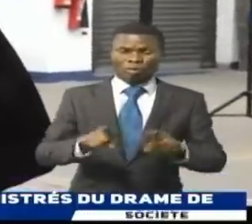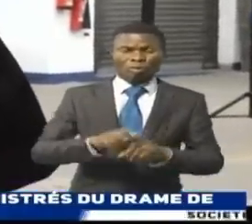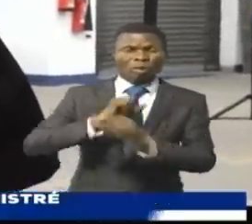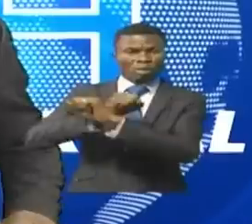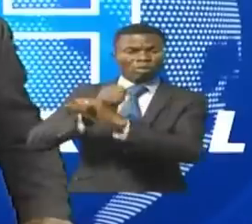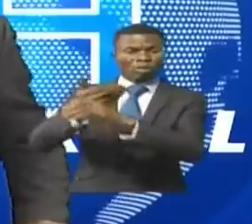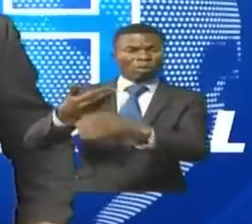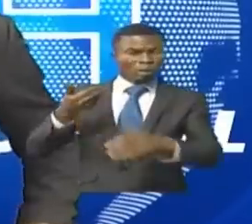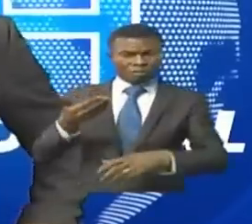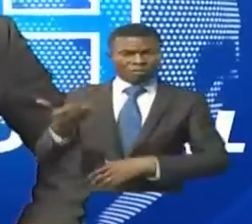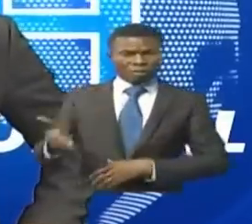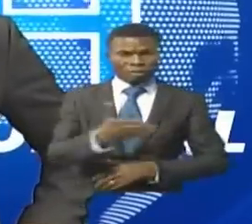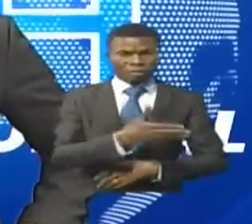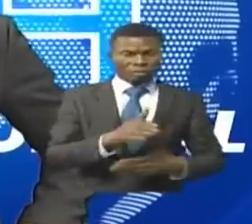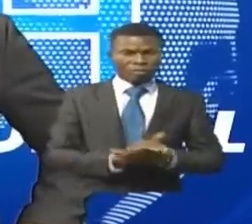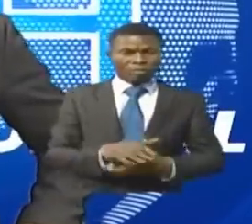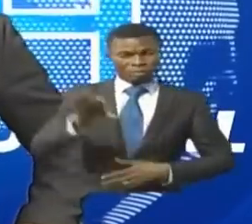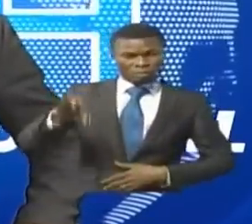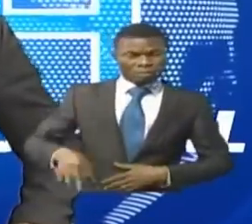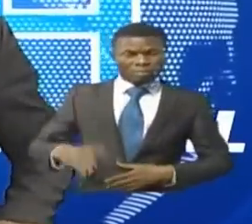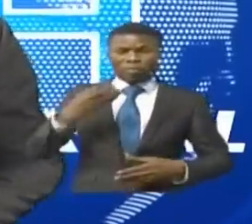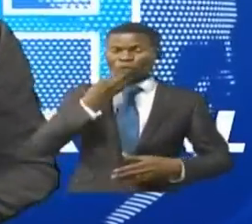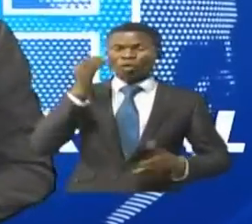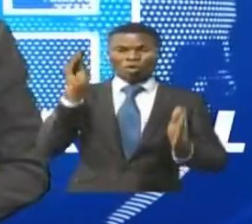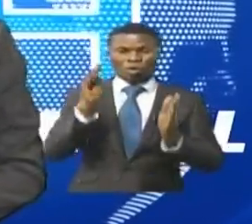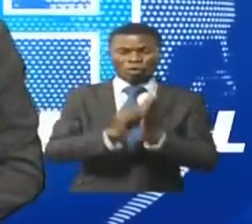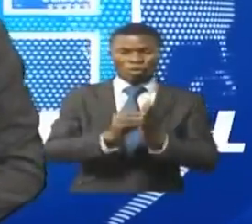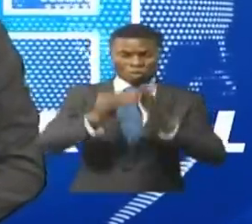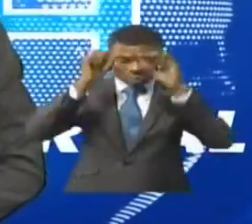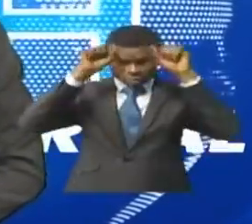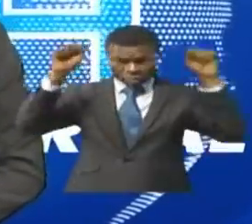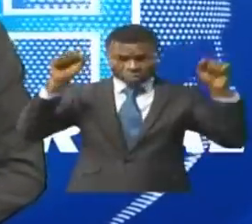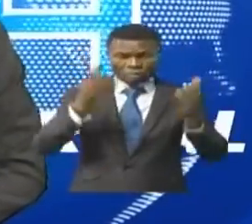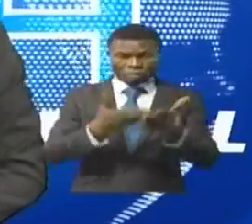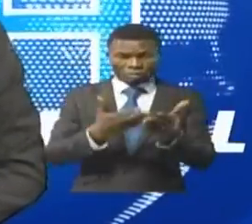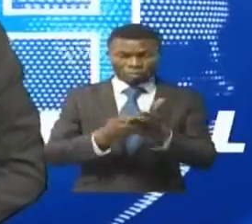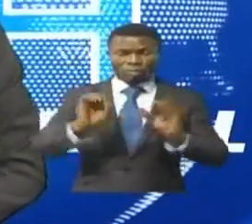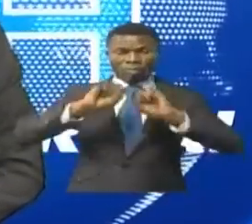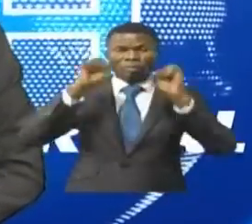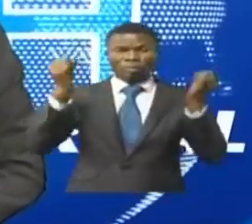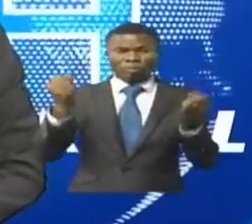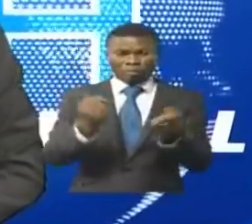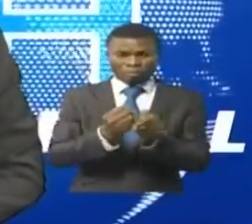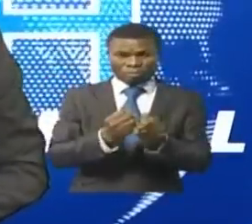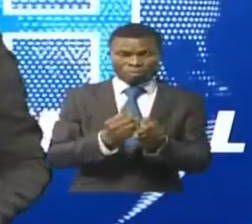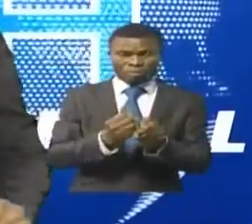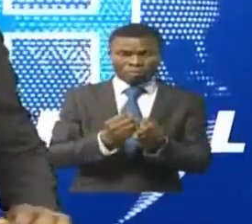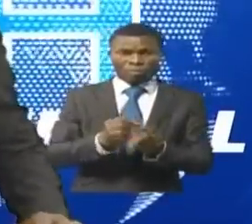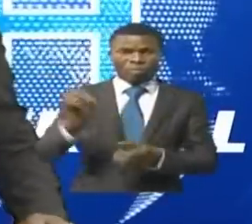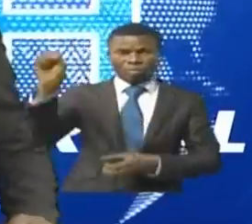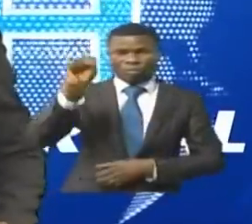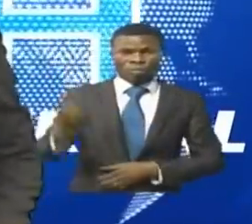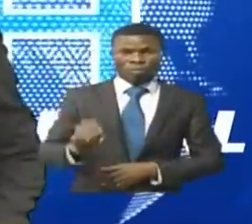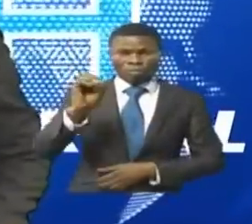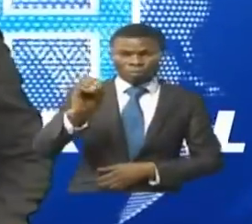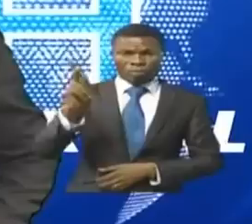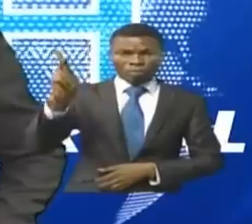prévoir. Les ordonnances présidentielles, la société Orifère Sokimo a de